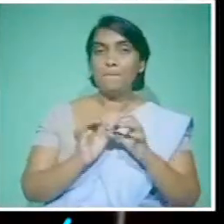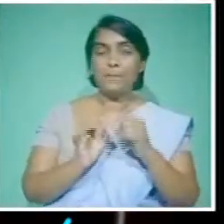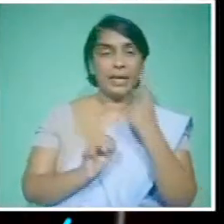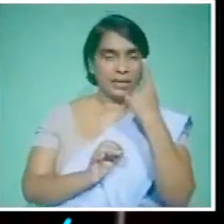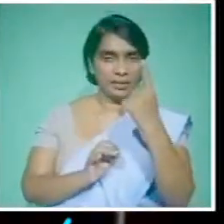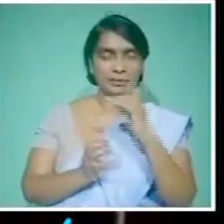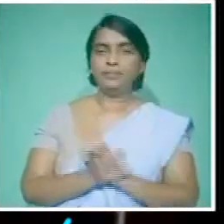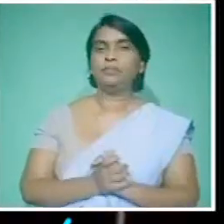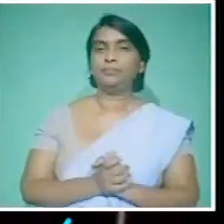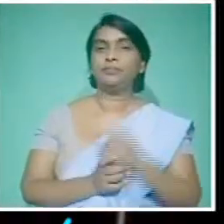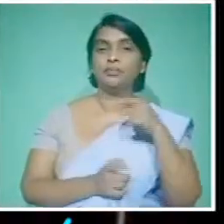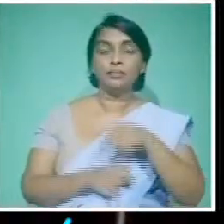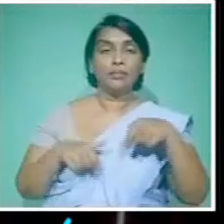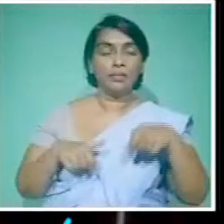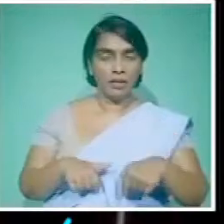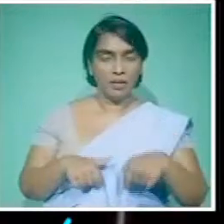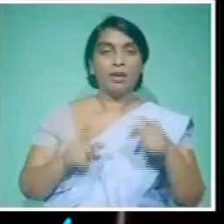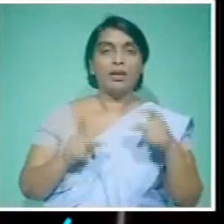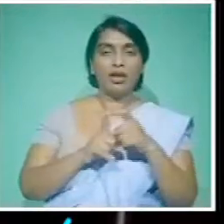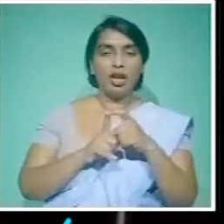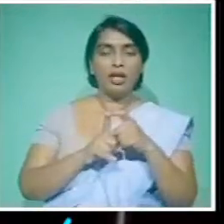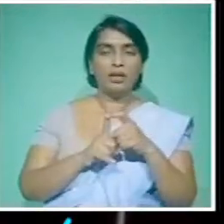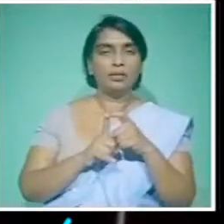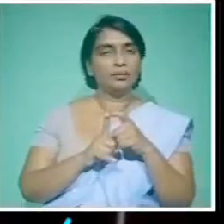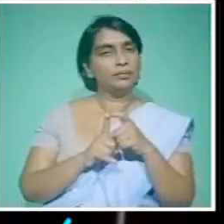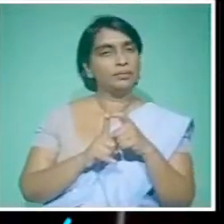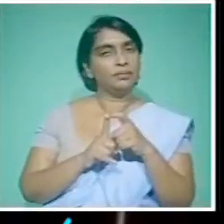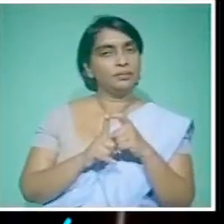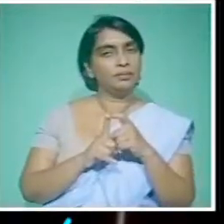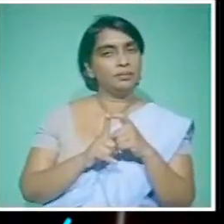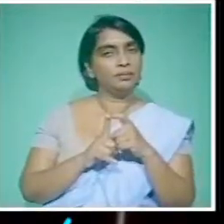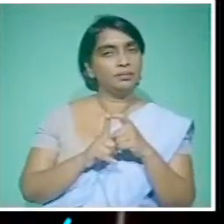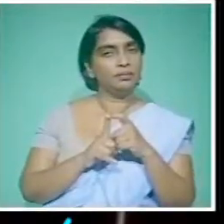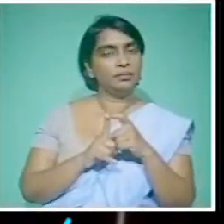billionayak meke danatath apita dollar